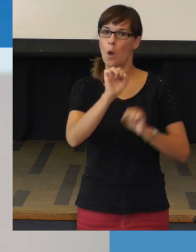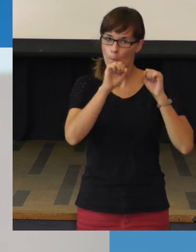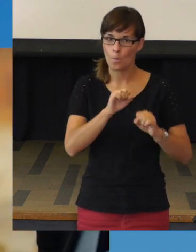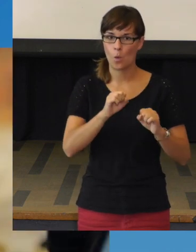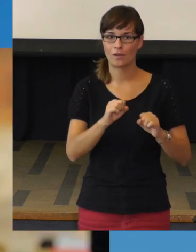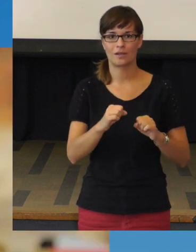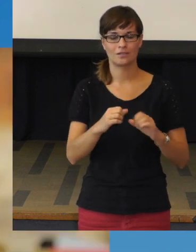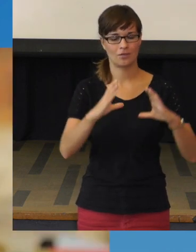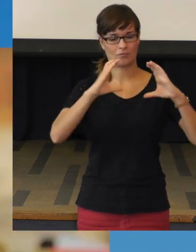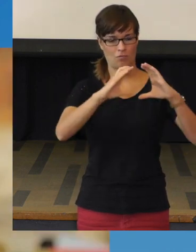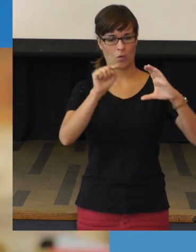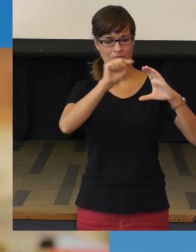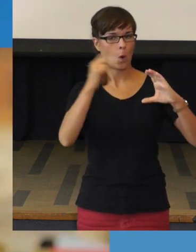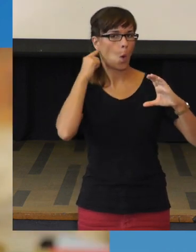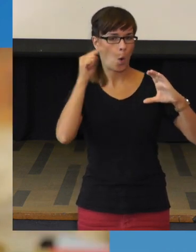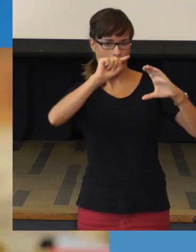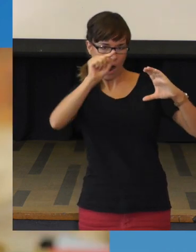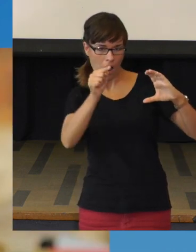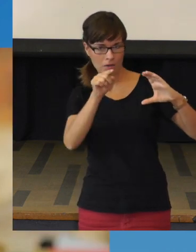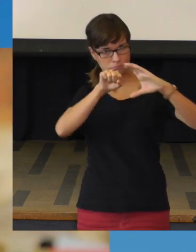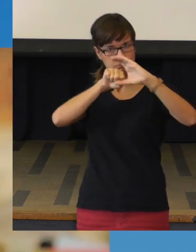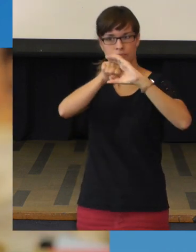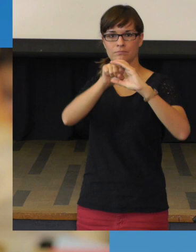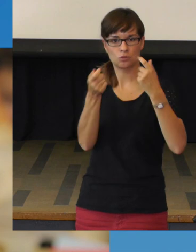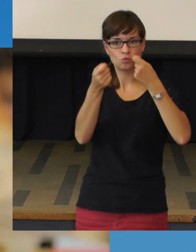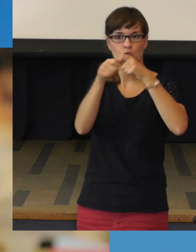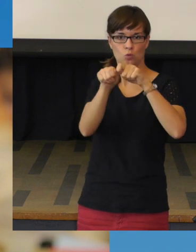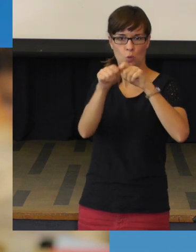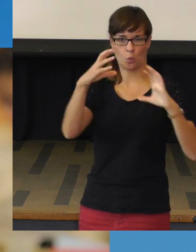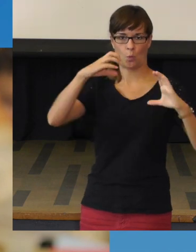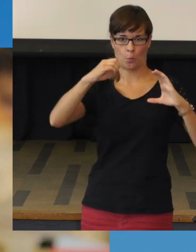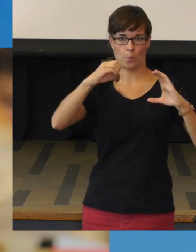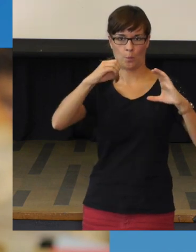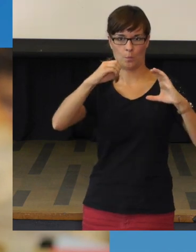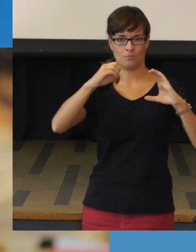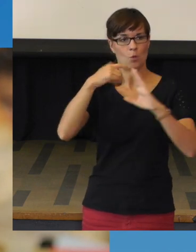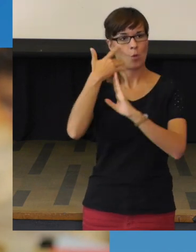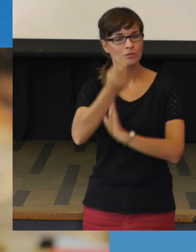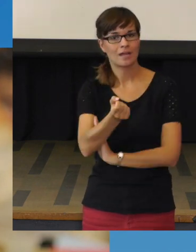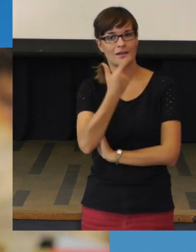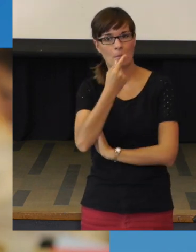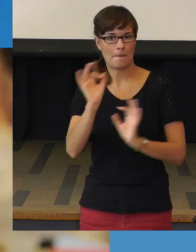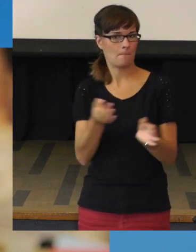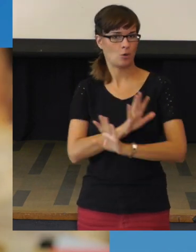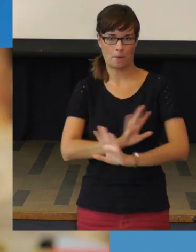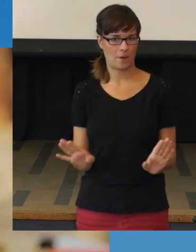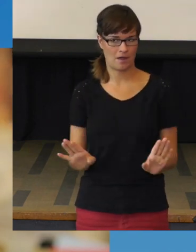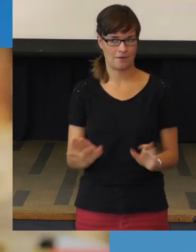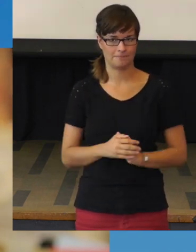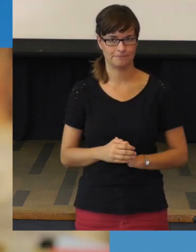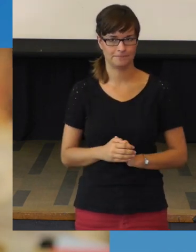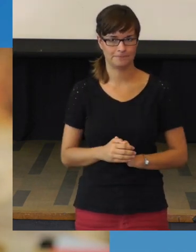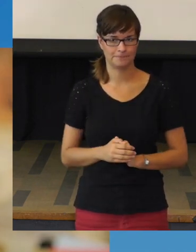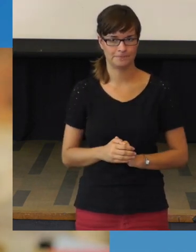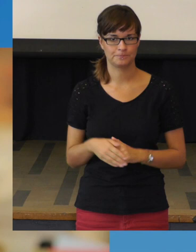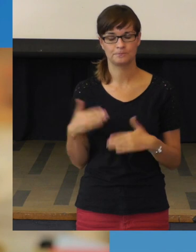des Vorhofohrs eine sehr, sehr gute Option, weil sie danach keine blutverdünnende Therapie mehr einnehmen müssen. Eine zweite